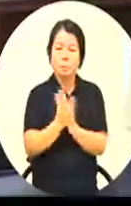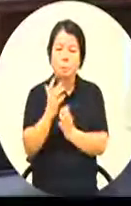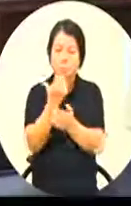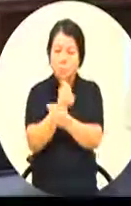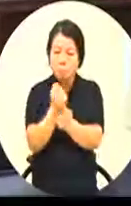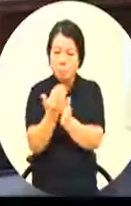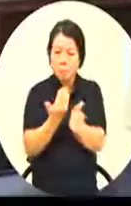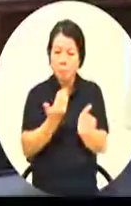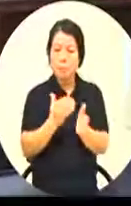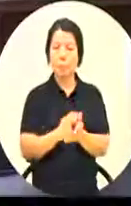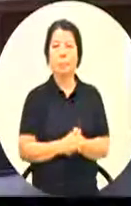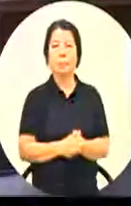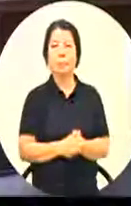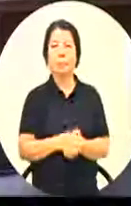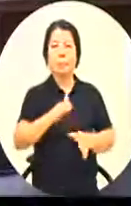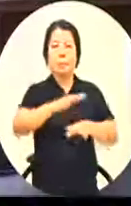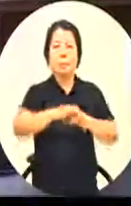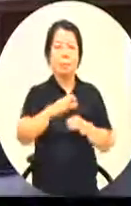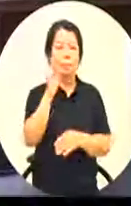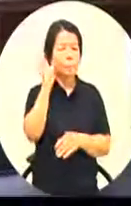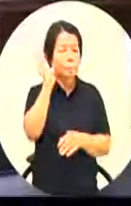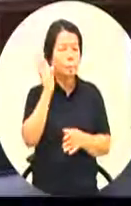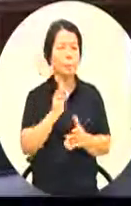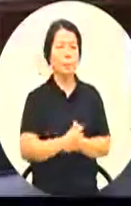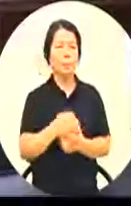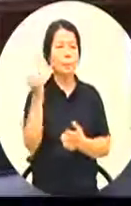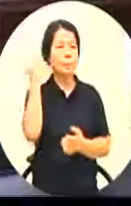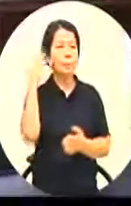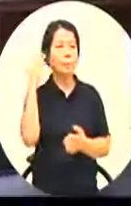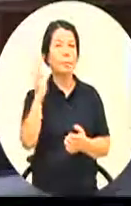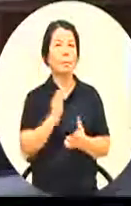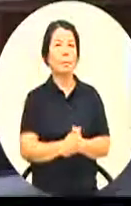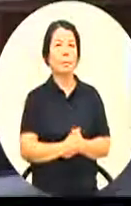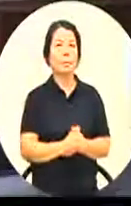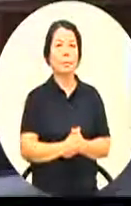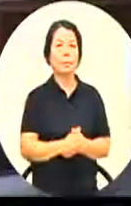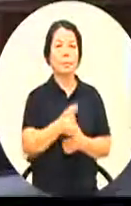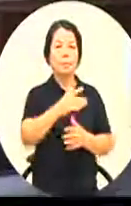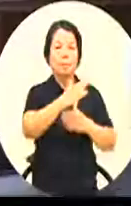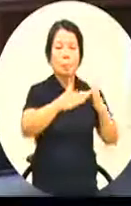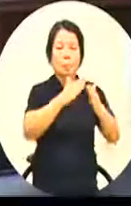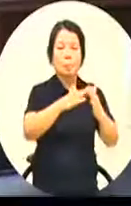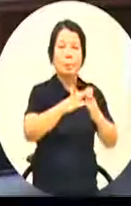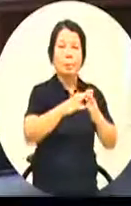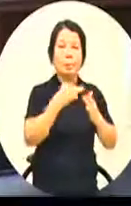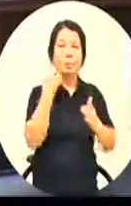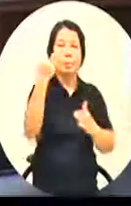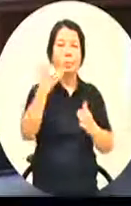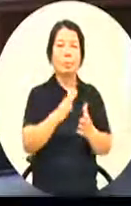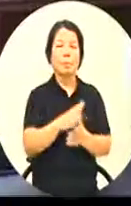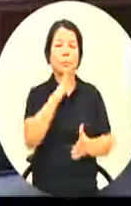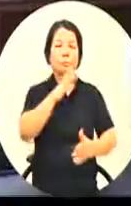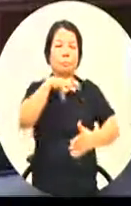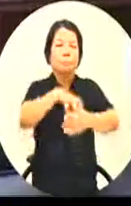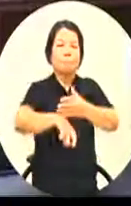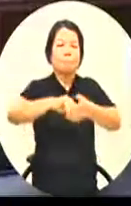前就会听到风声说啊，某某叫某某学姐已经是内定